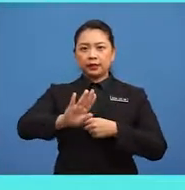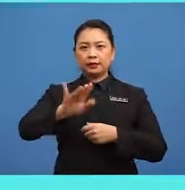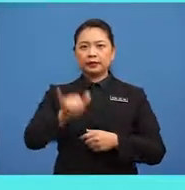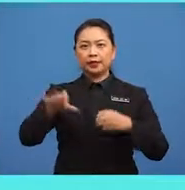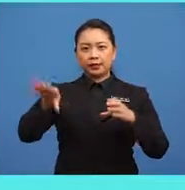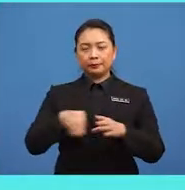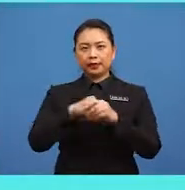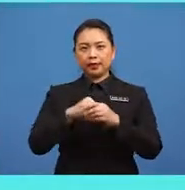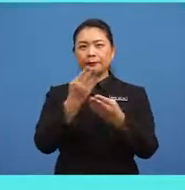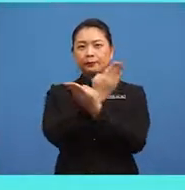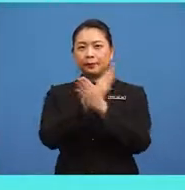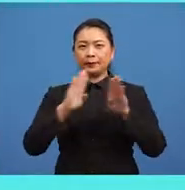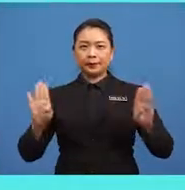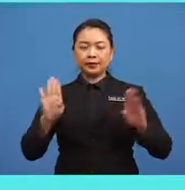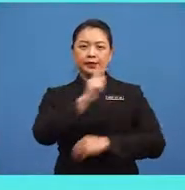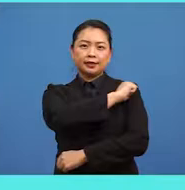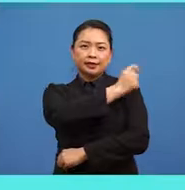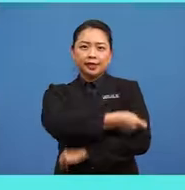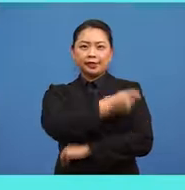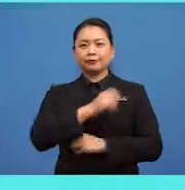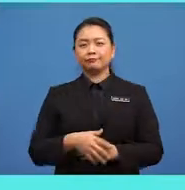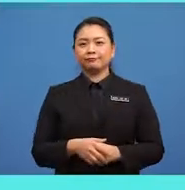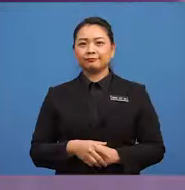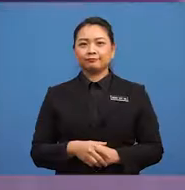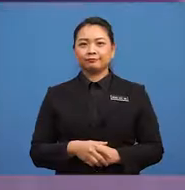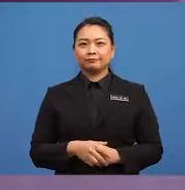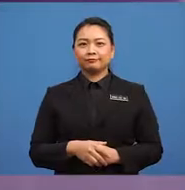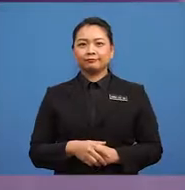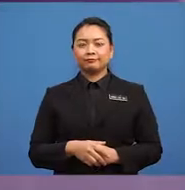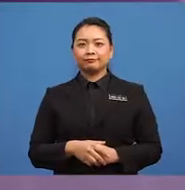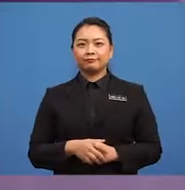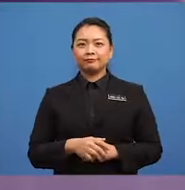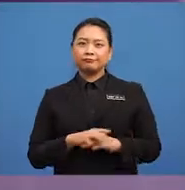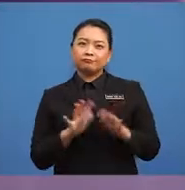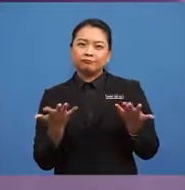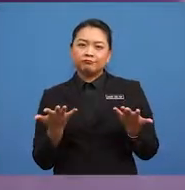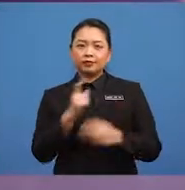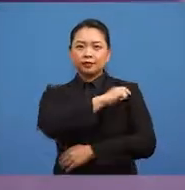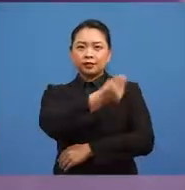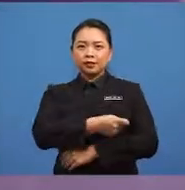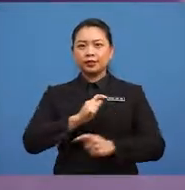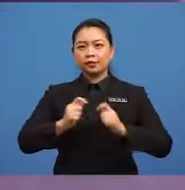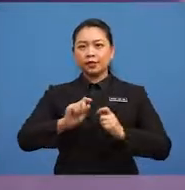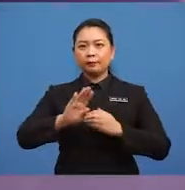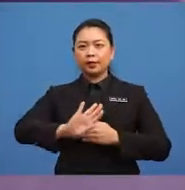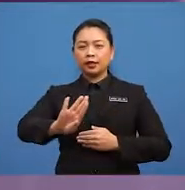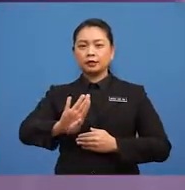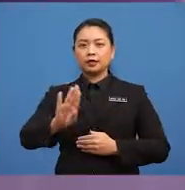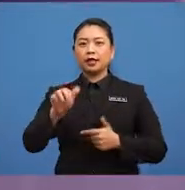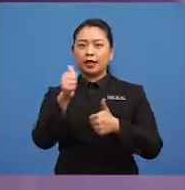katabolisme melibatkan pembebasan tenaga. Tanpa tenaga, tindak balas